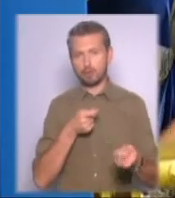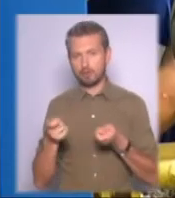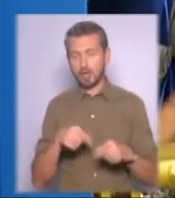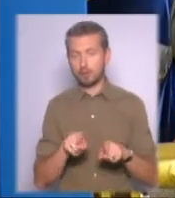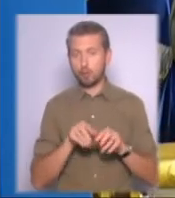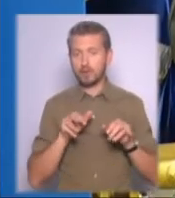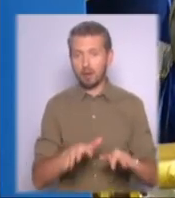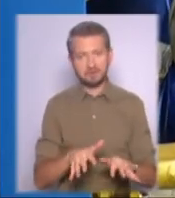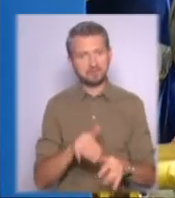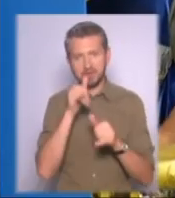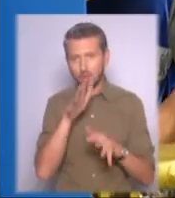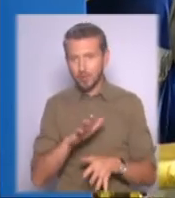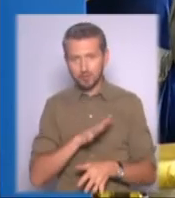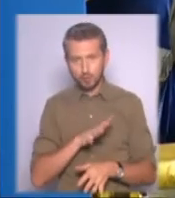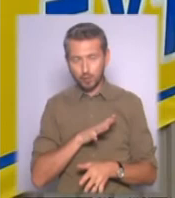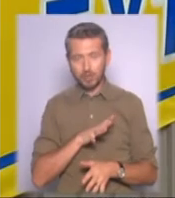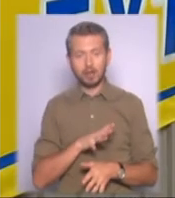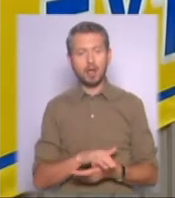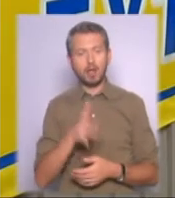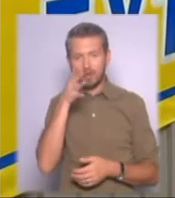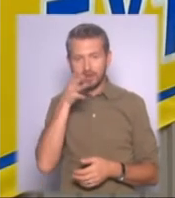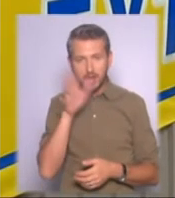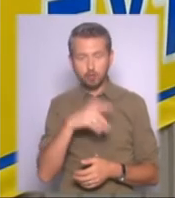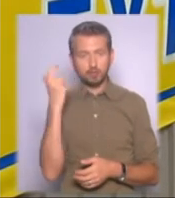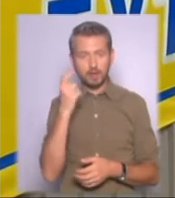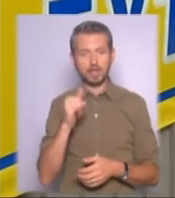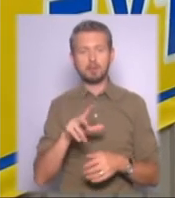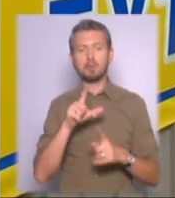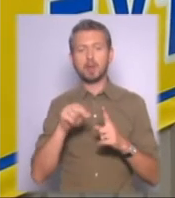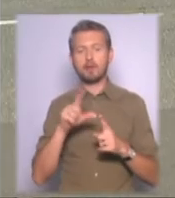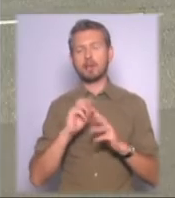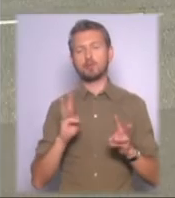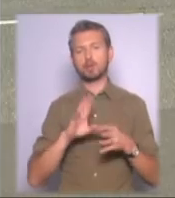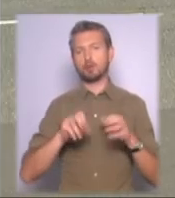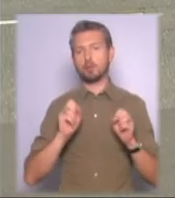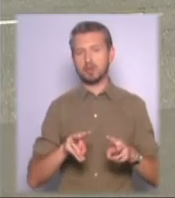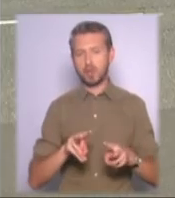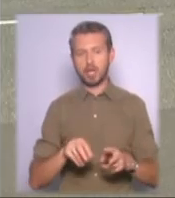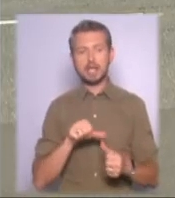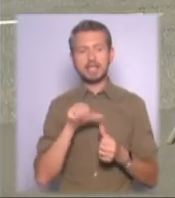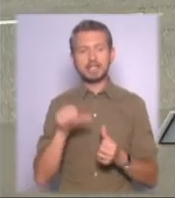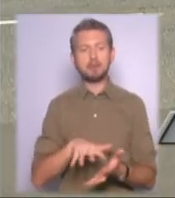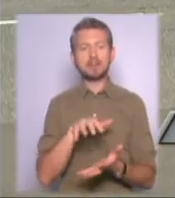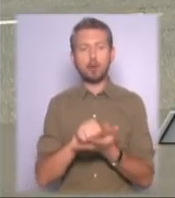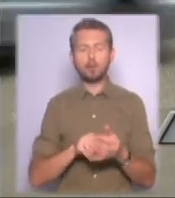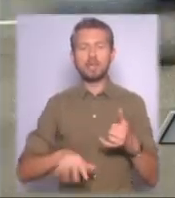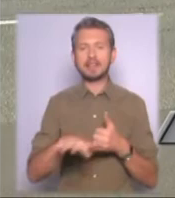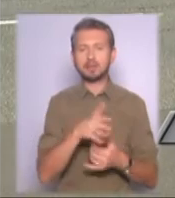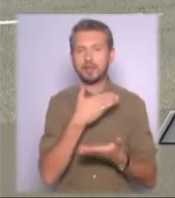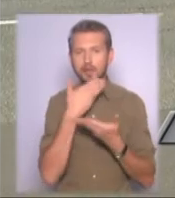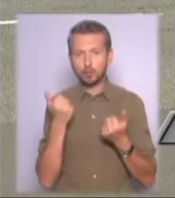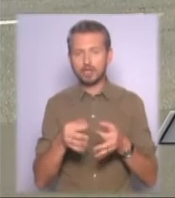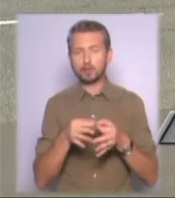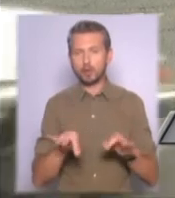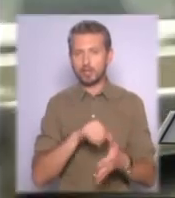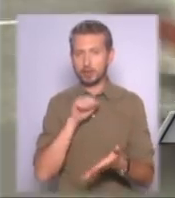мови немає, пояснюють посадовці. До того ж, знехтували власники і правилами пожежної безпеки. Самозахоплення землі та відсутність дозвільних документів – не